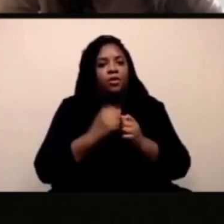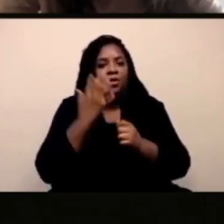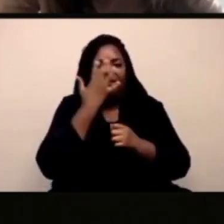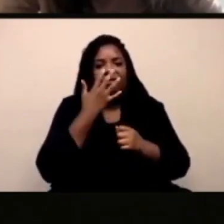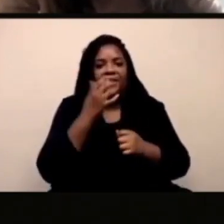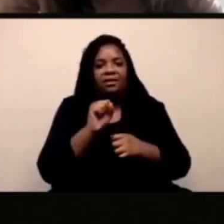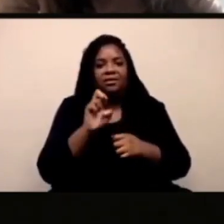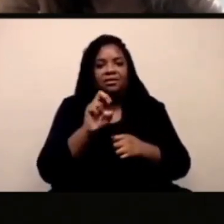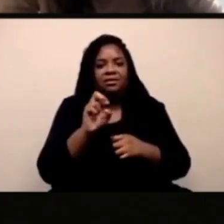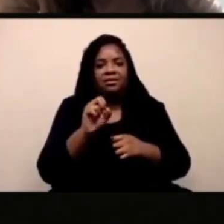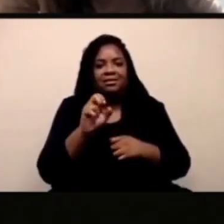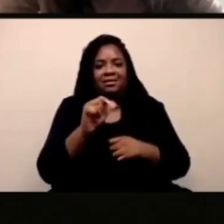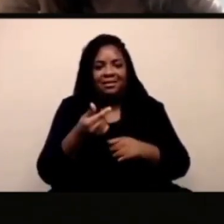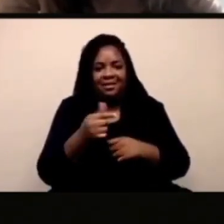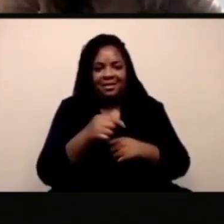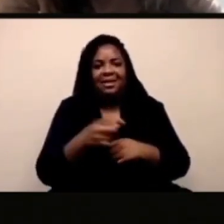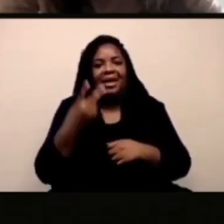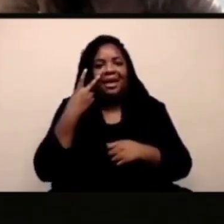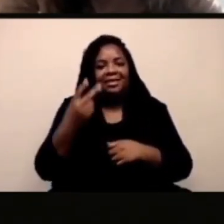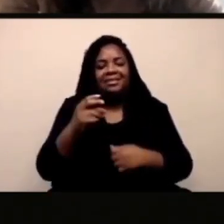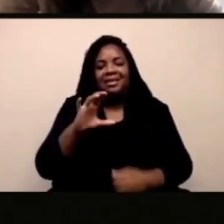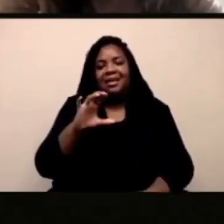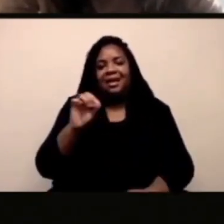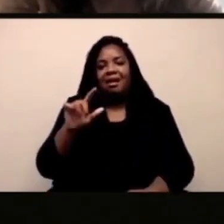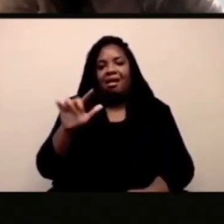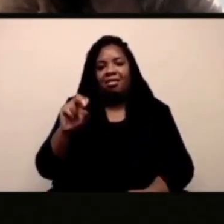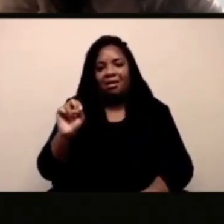は察しさせてください